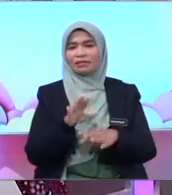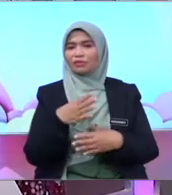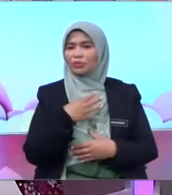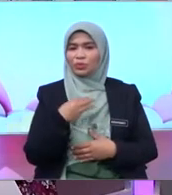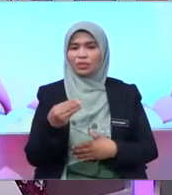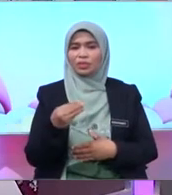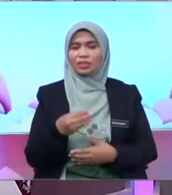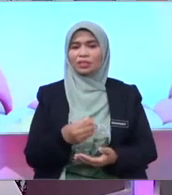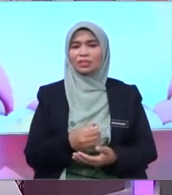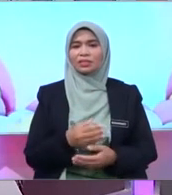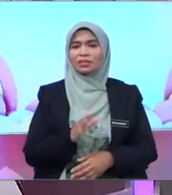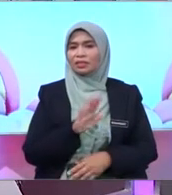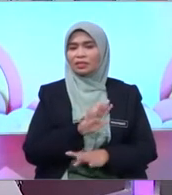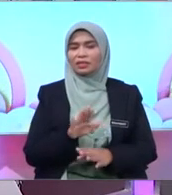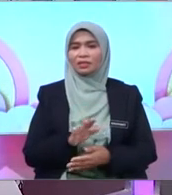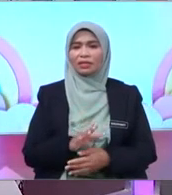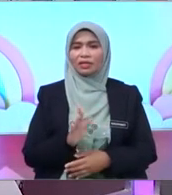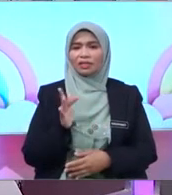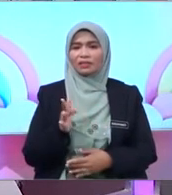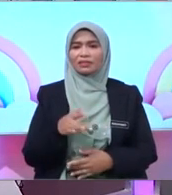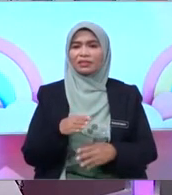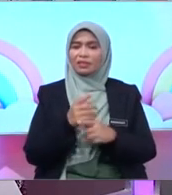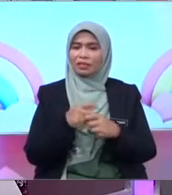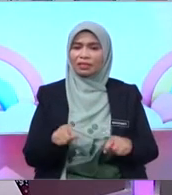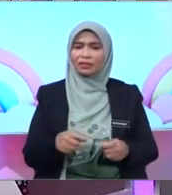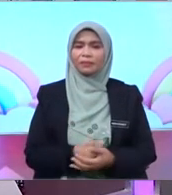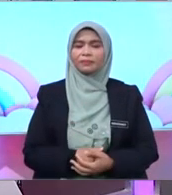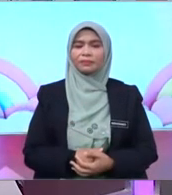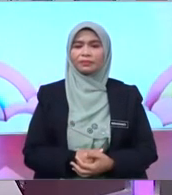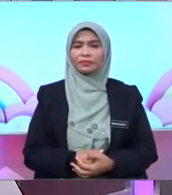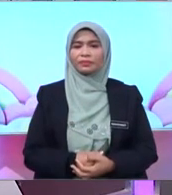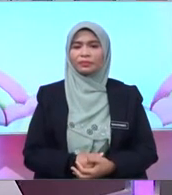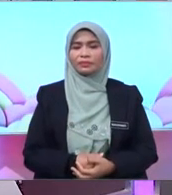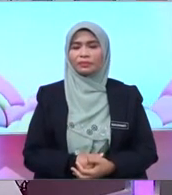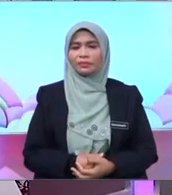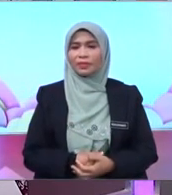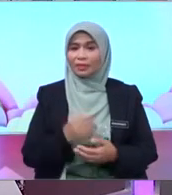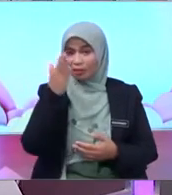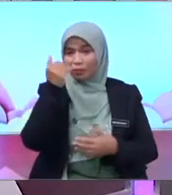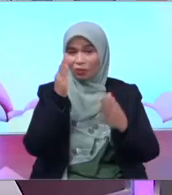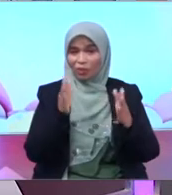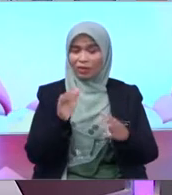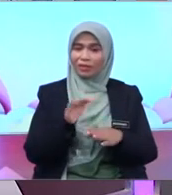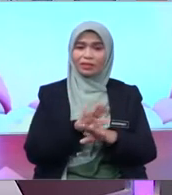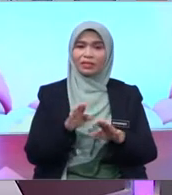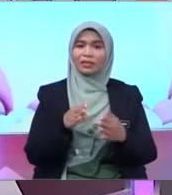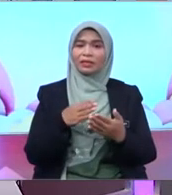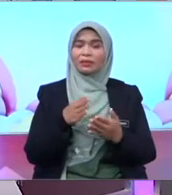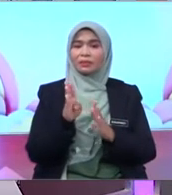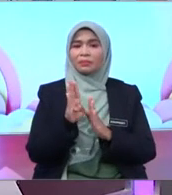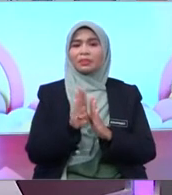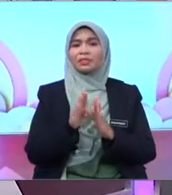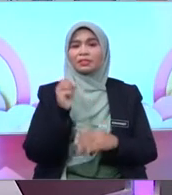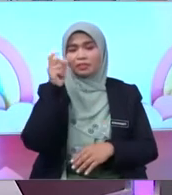dan tidak rasa Tenang saja dalam kehidupan tetap menjadi bila Sebab kenapa orang yang tidak bersikap moderat